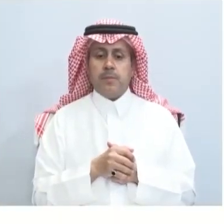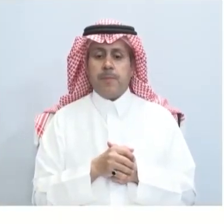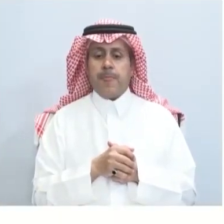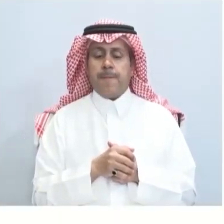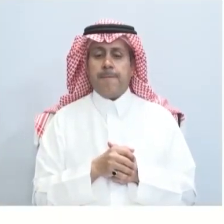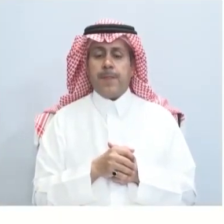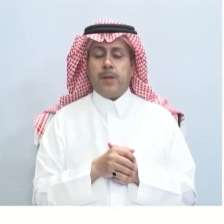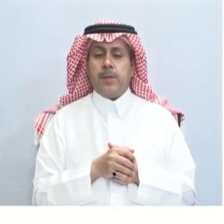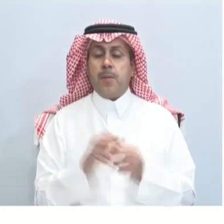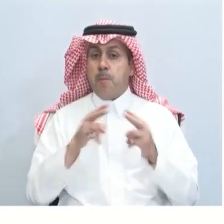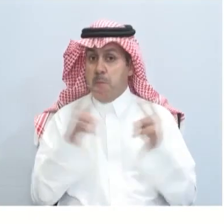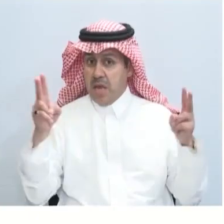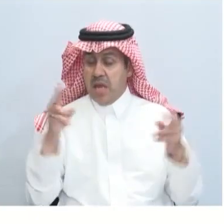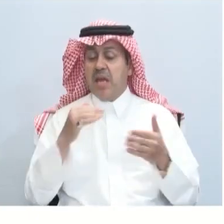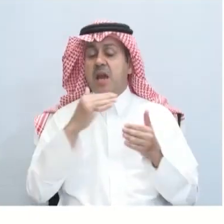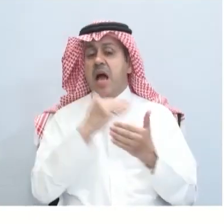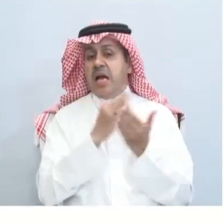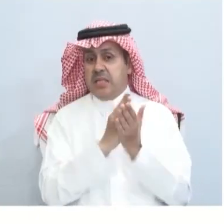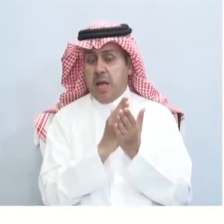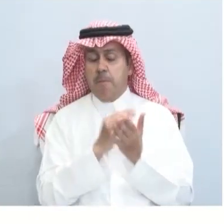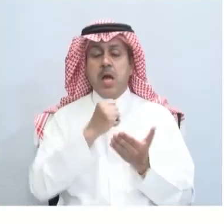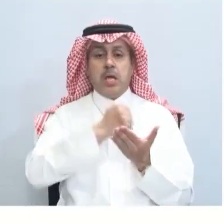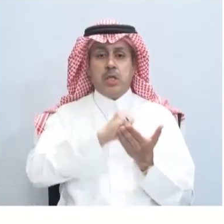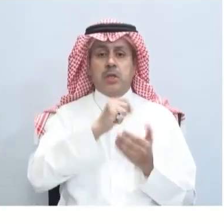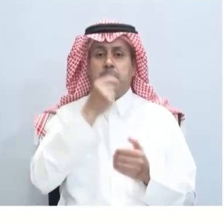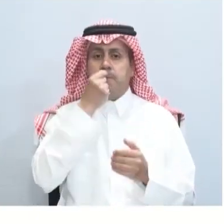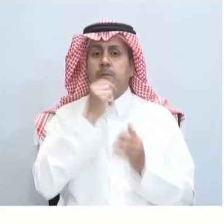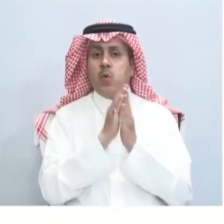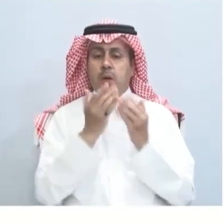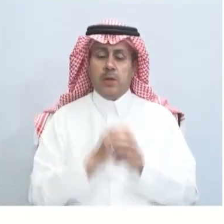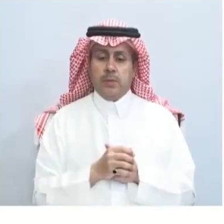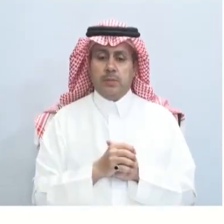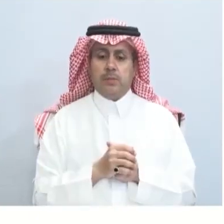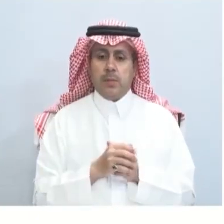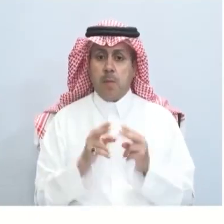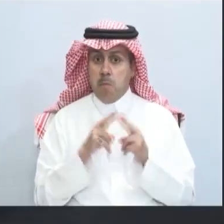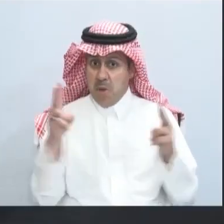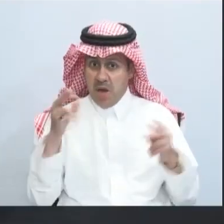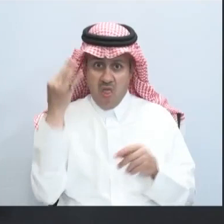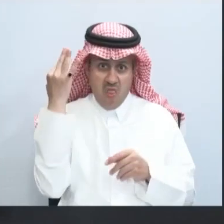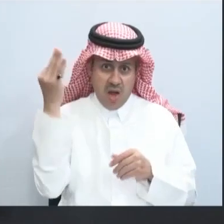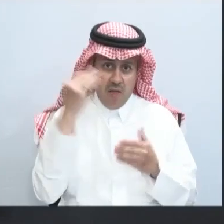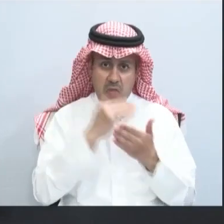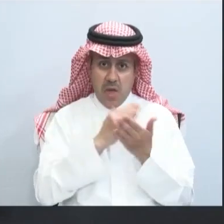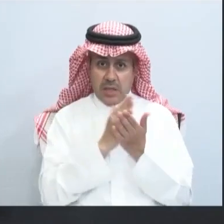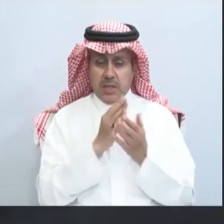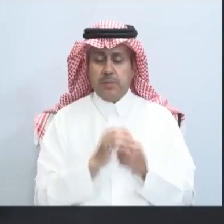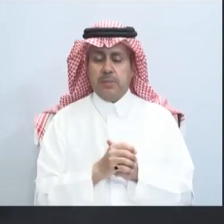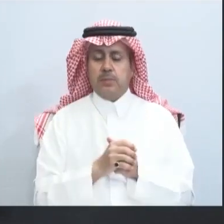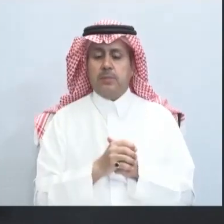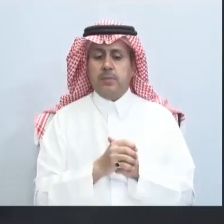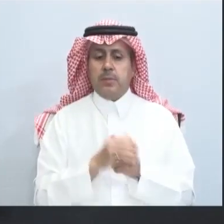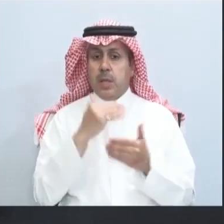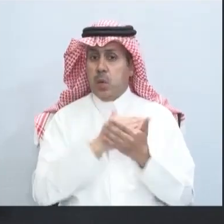اذكر اقسام النسخ في القران الكريم ذكرنا اخواني الطلاب اخواتي الطالبات عده اقسام ثلاثه اقسام قلنا ان